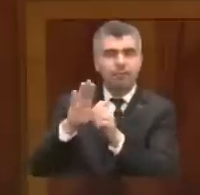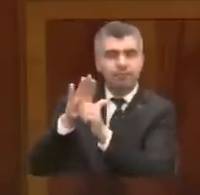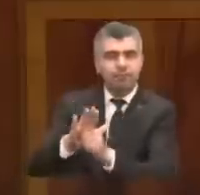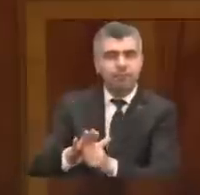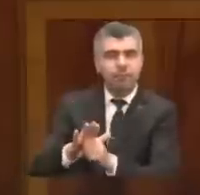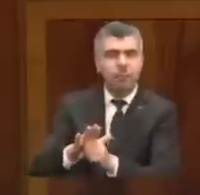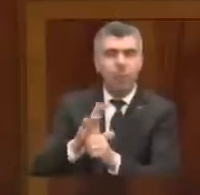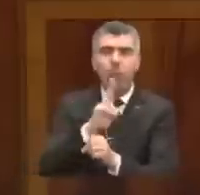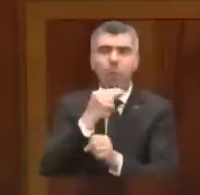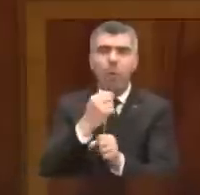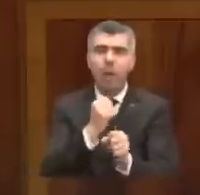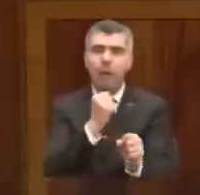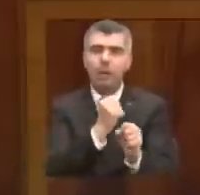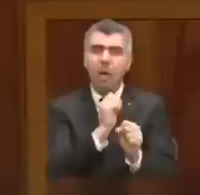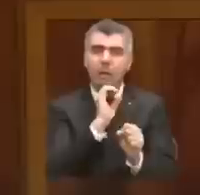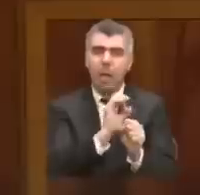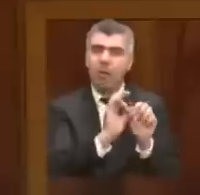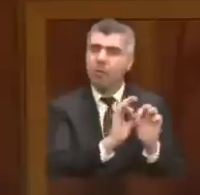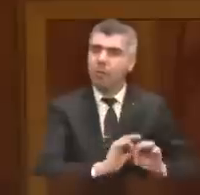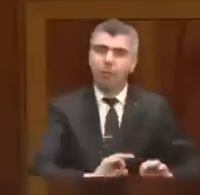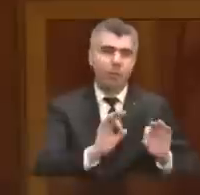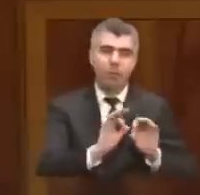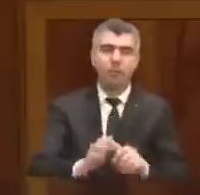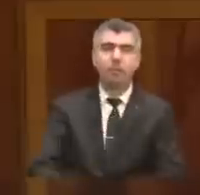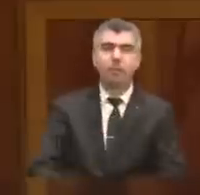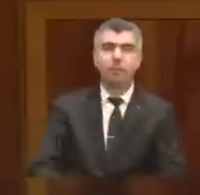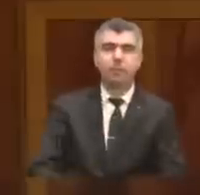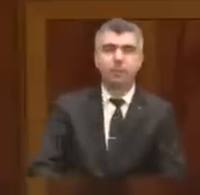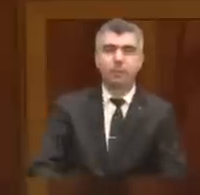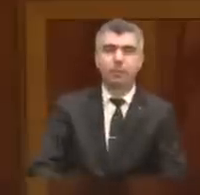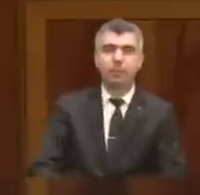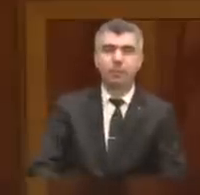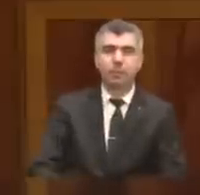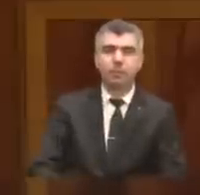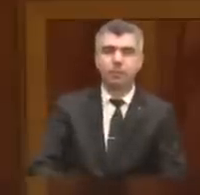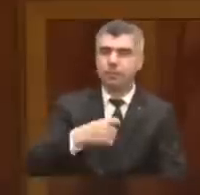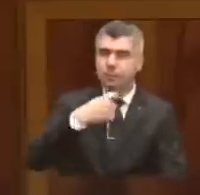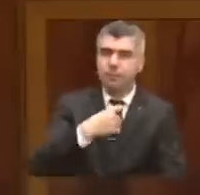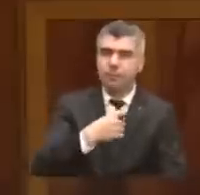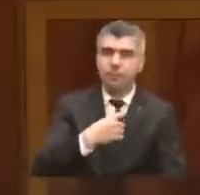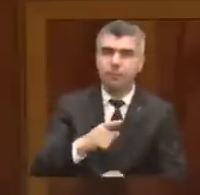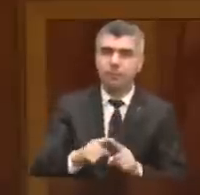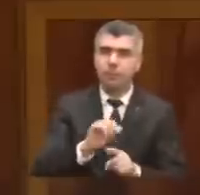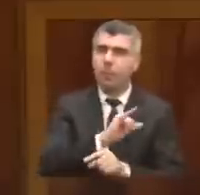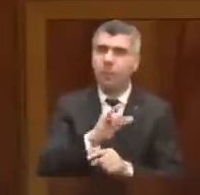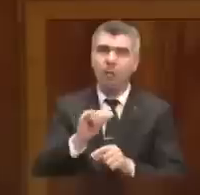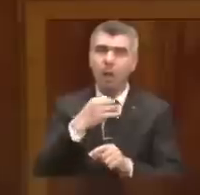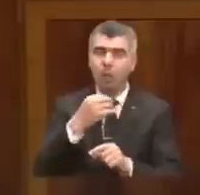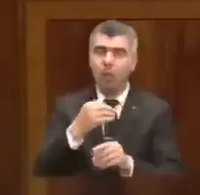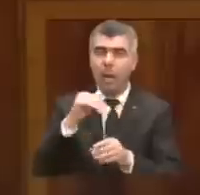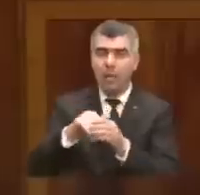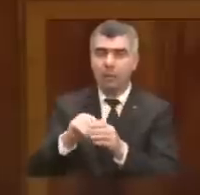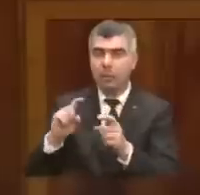يسيء لمكتسبات بلادنا. احنا وهذا غير موجه للمعارضة كلها،